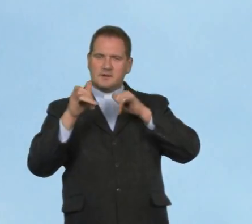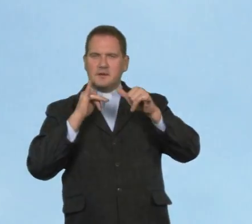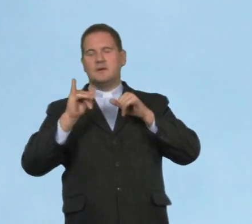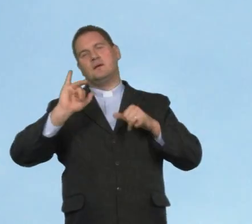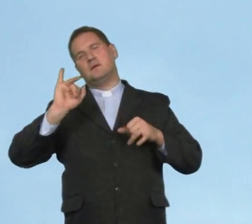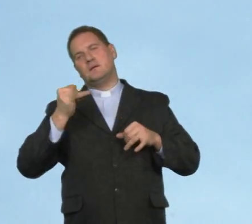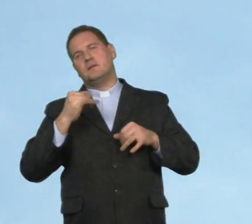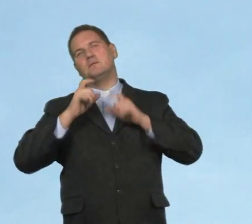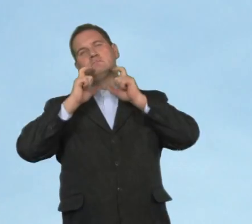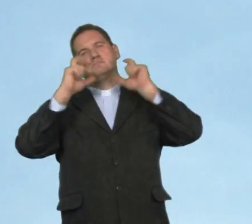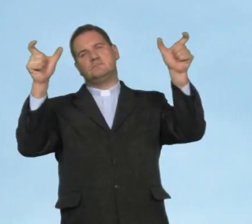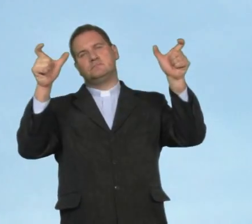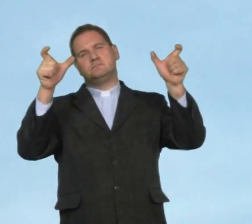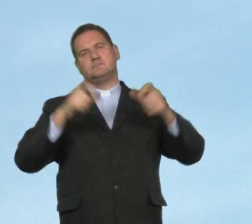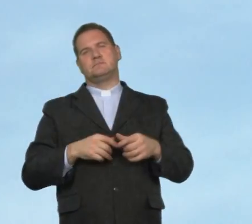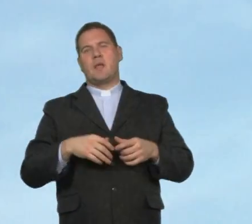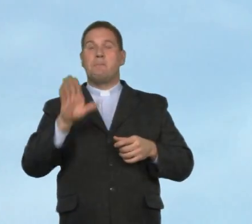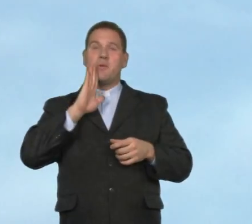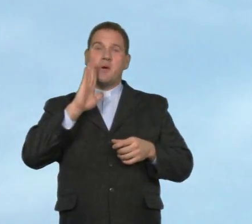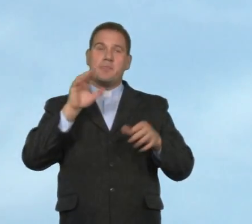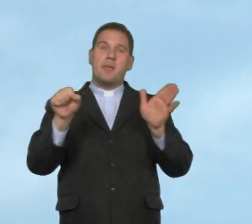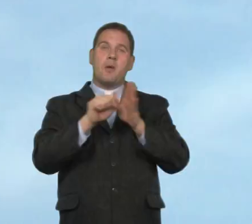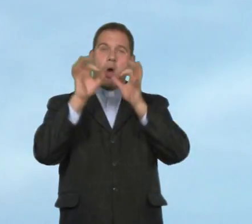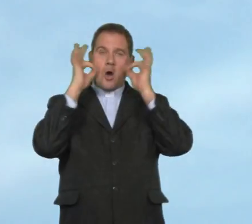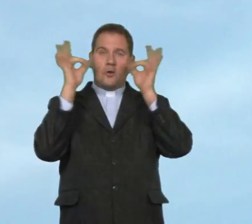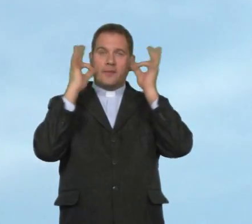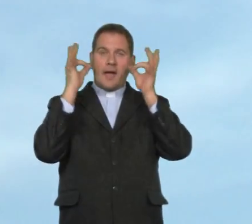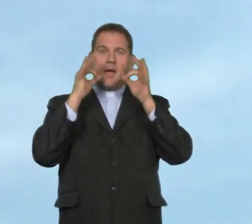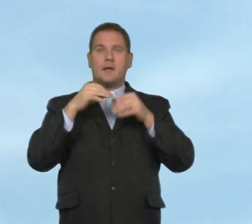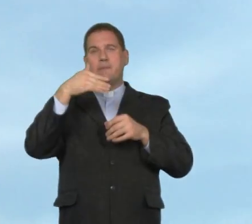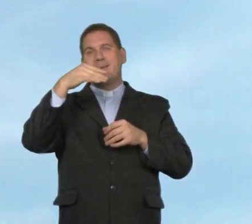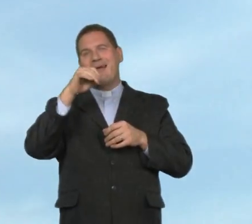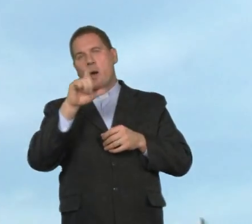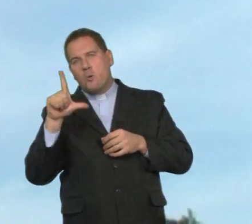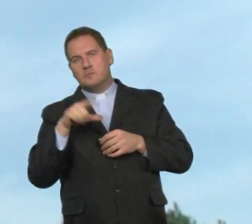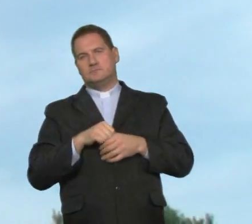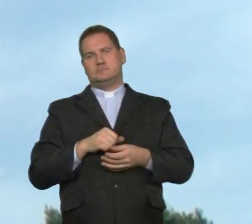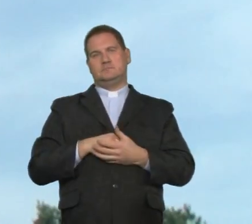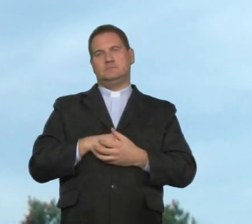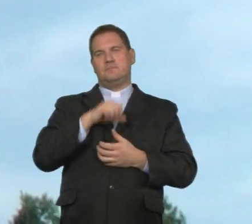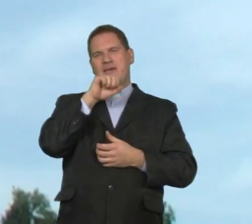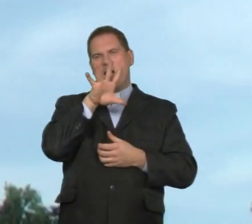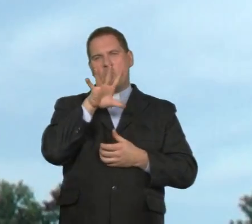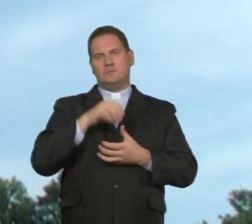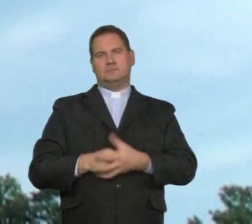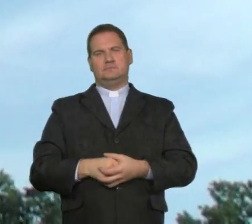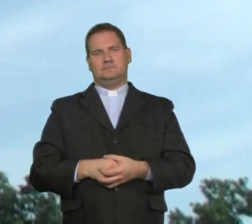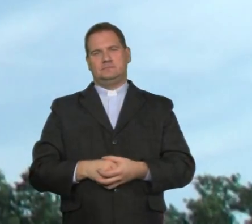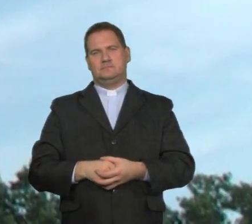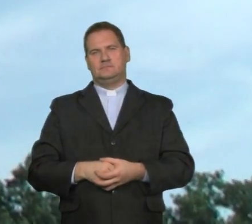Żałosny, jękliwy, przeciągły okrzyk, jaki wydaje myszołów, przypomina miauczenie kota.